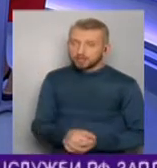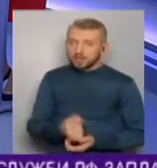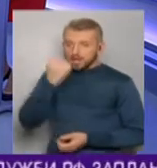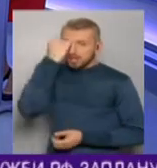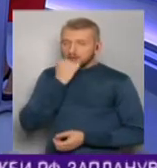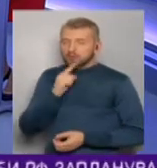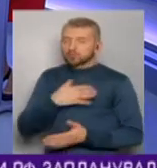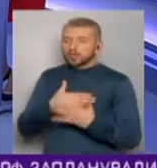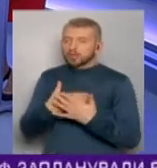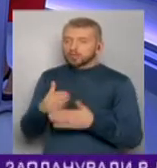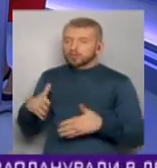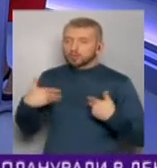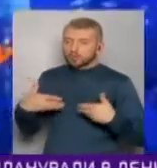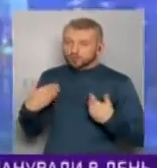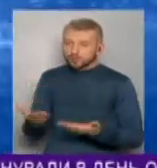що активні. Доброго вечора.